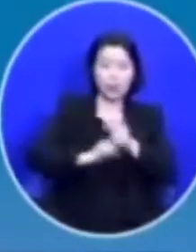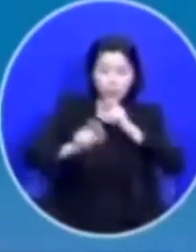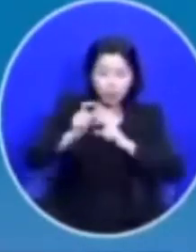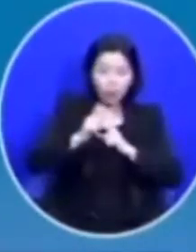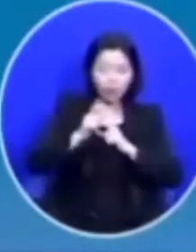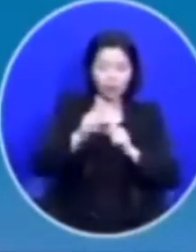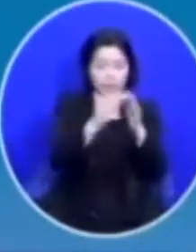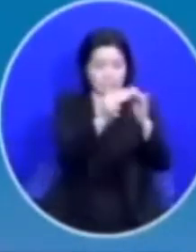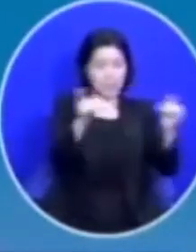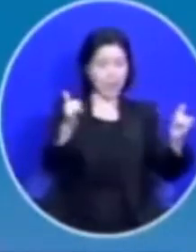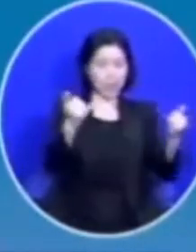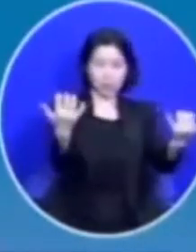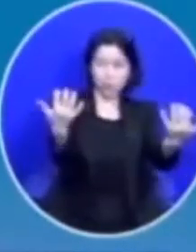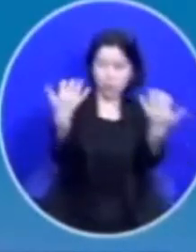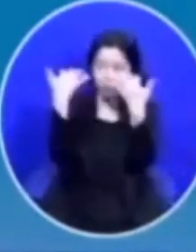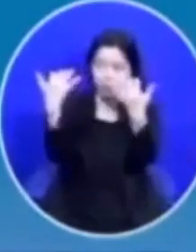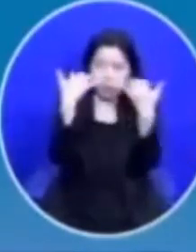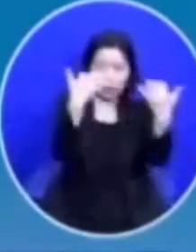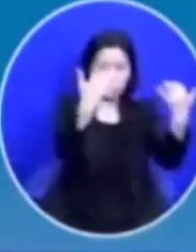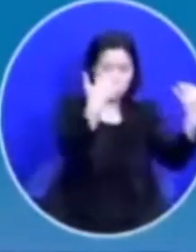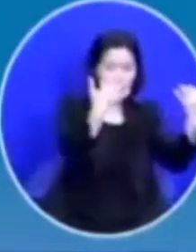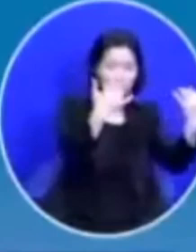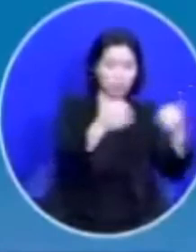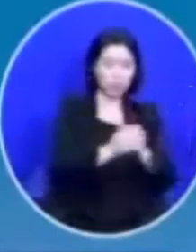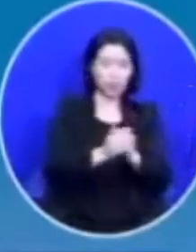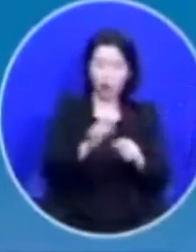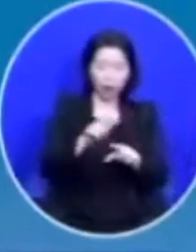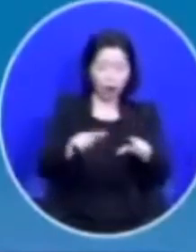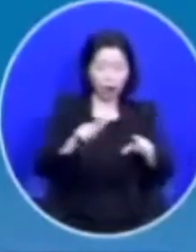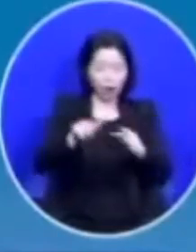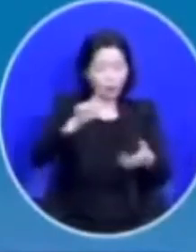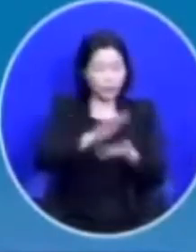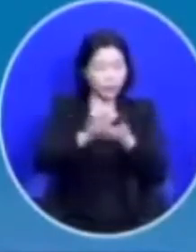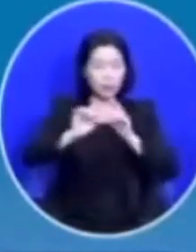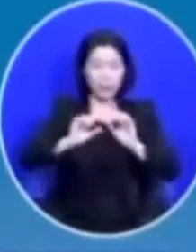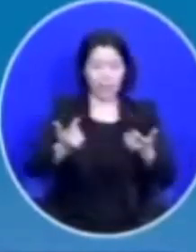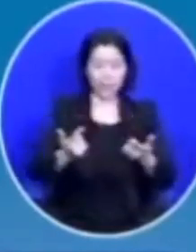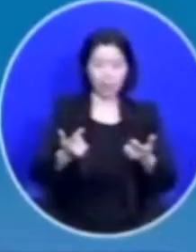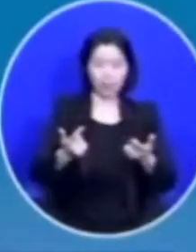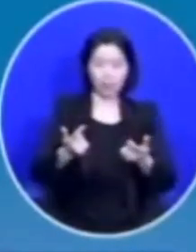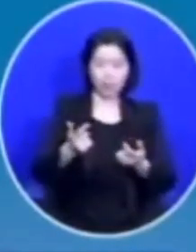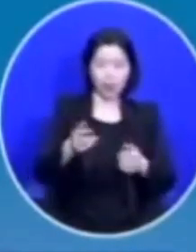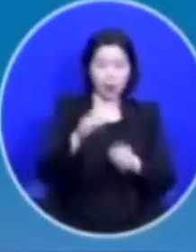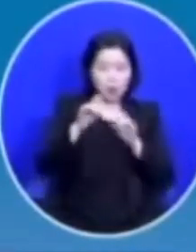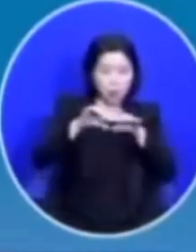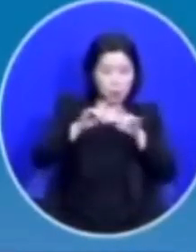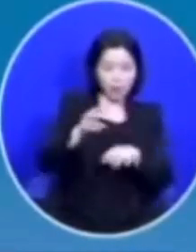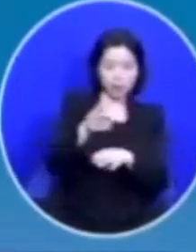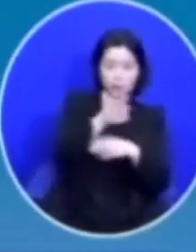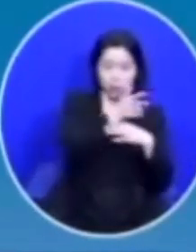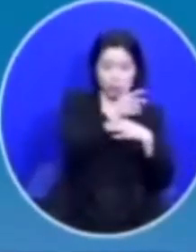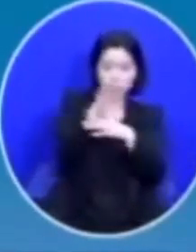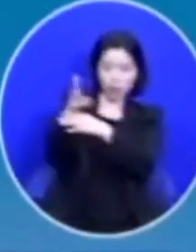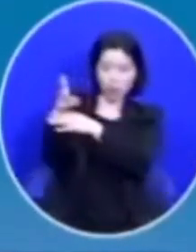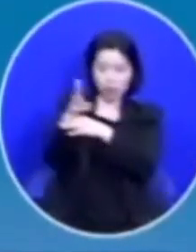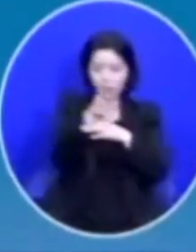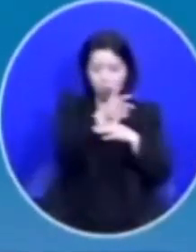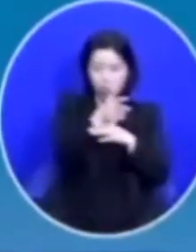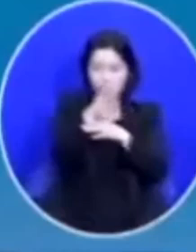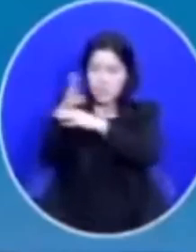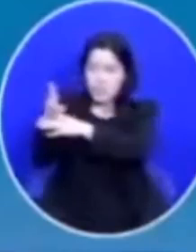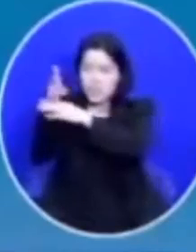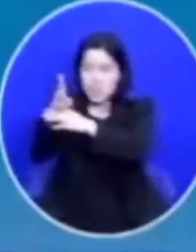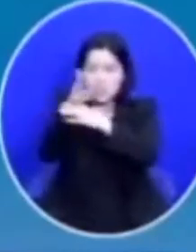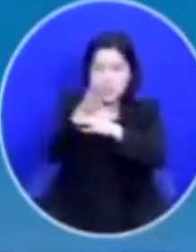사람들이 보는 눈이 보통 뜨겁지 가 않았어 카메라 rx1 카메라 들도